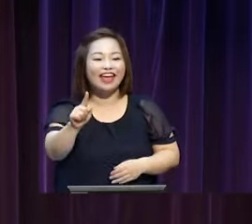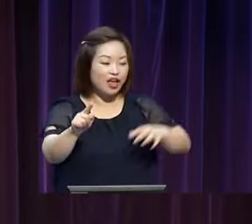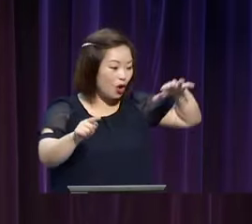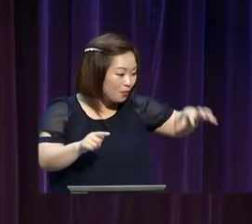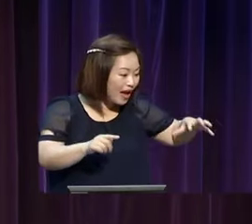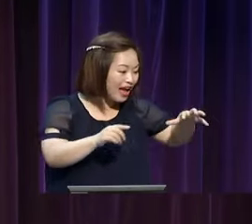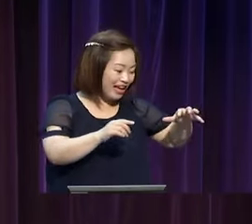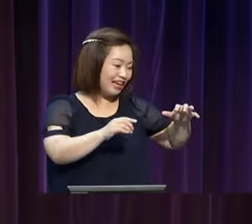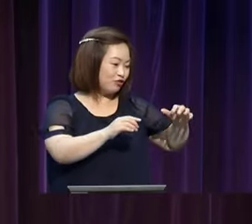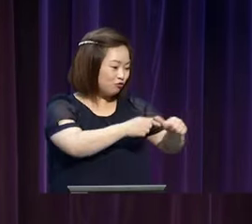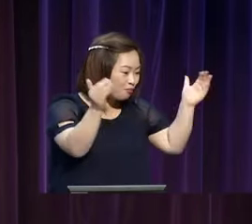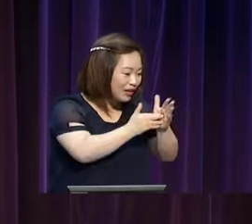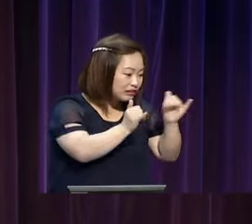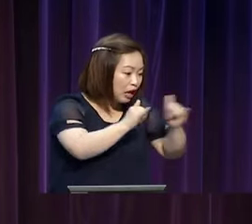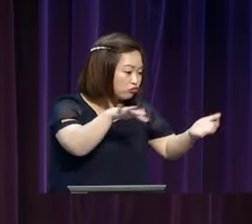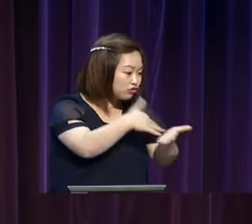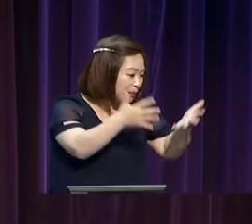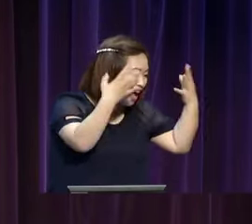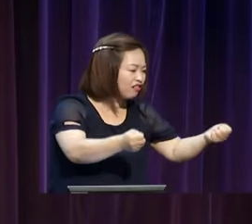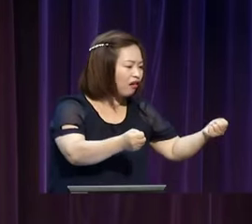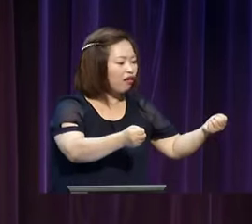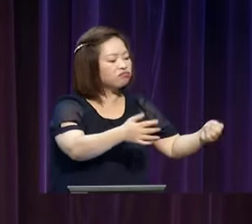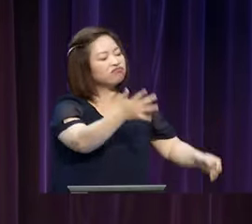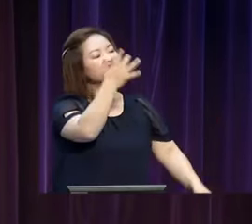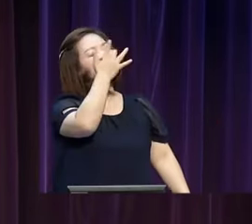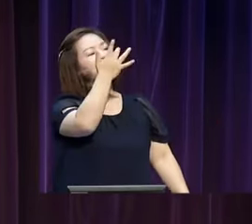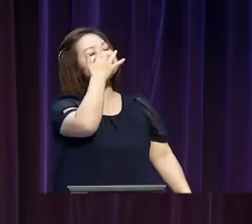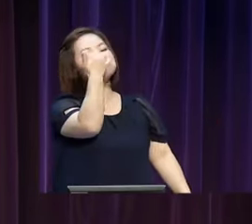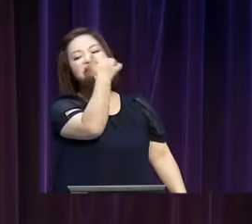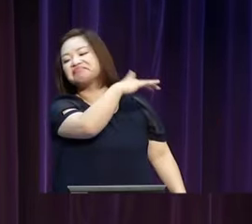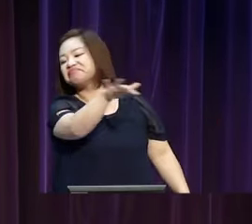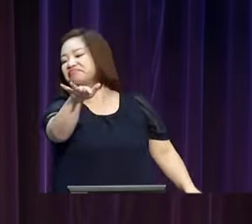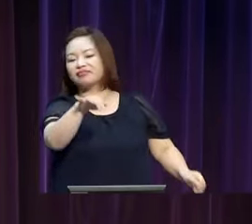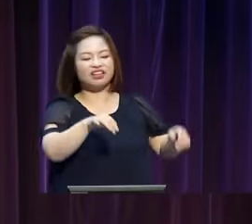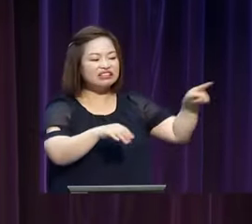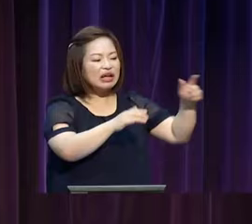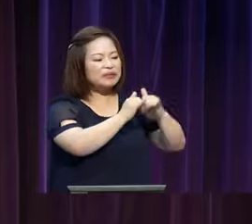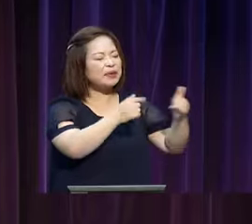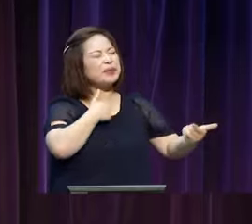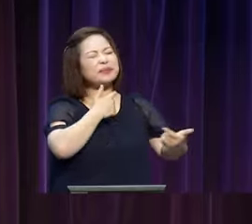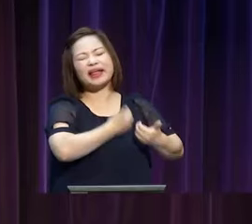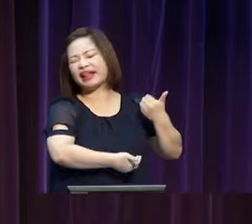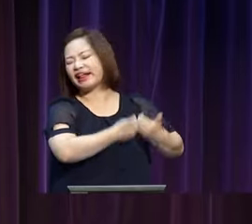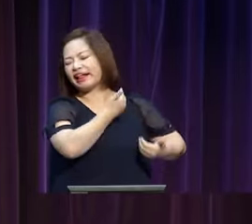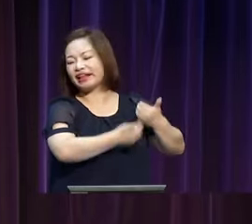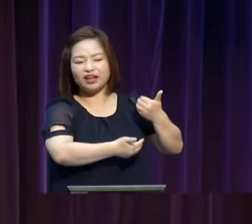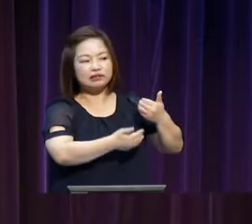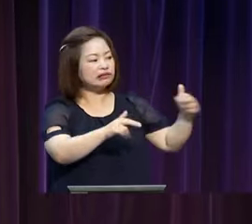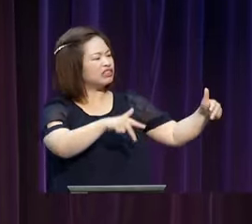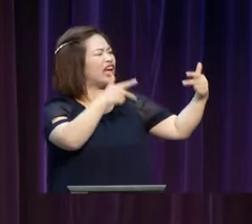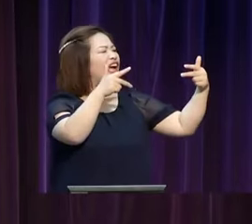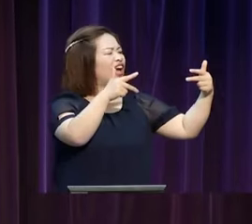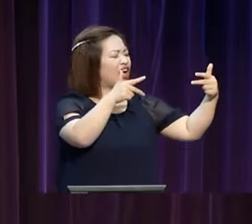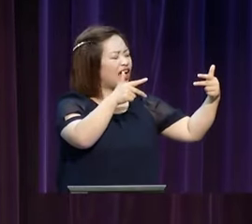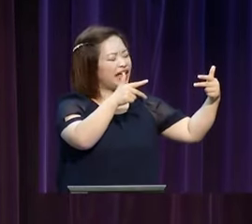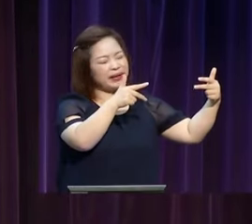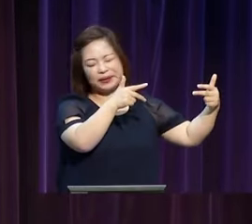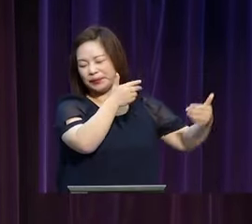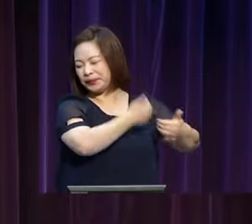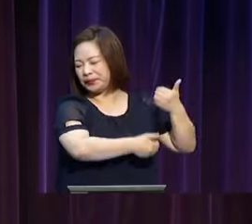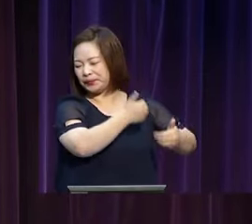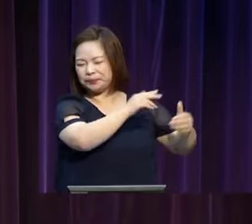소중하네. 예, 마음에 안 들고, 예, 쳐다보면 속상하고,